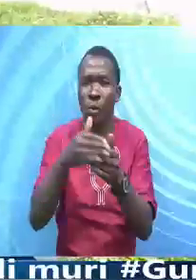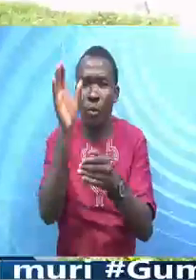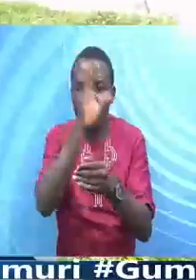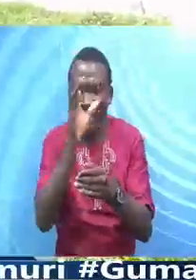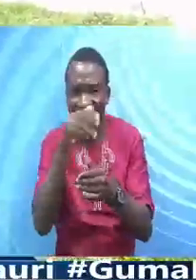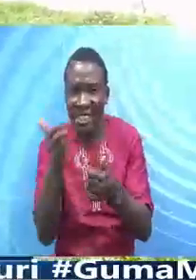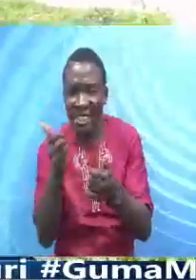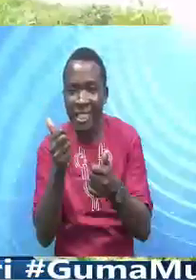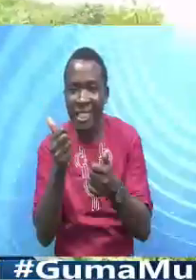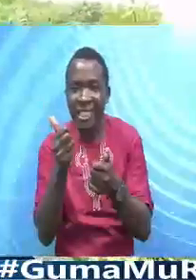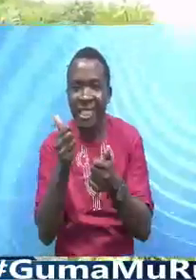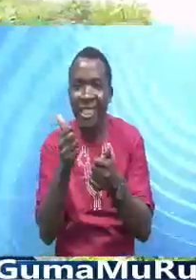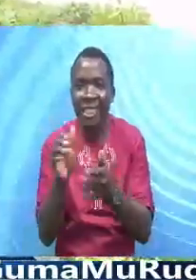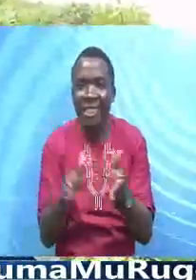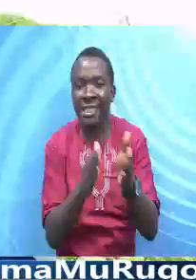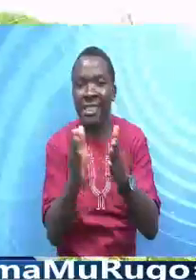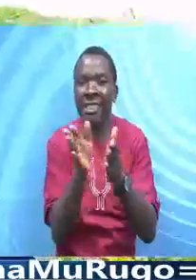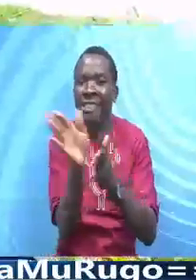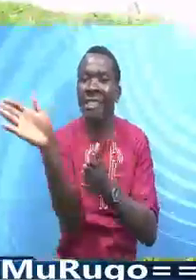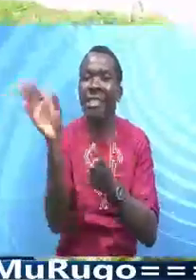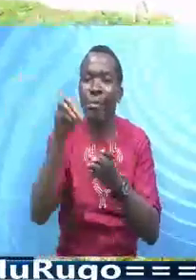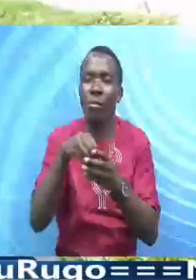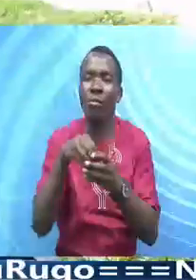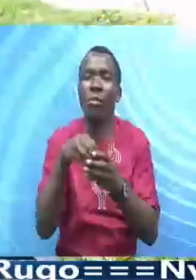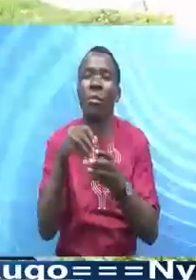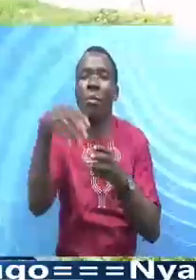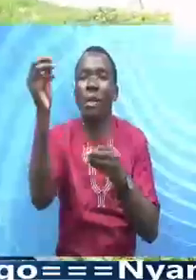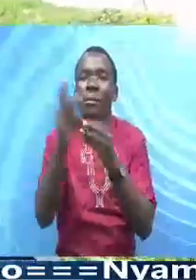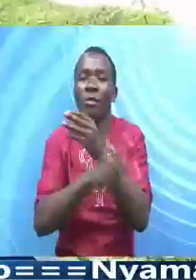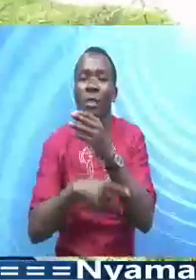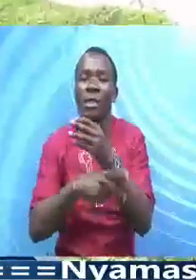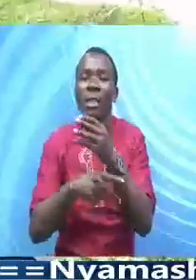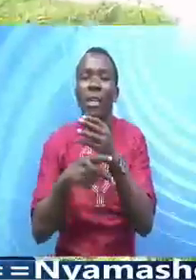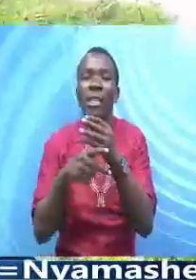bajye mu ngo zabo abandi bajye mu ntara nkanjye hariho ndabona bikabije